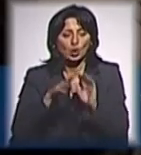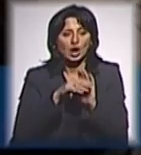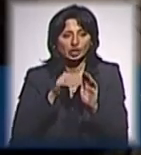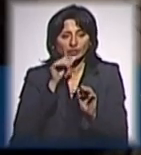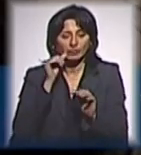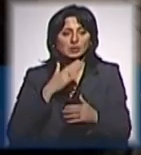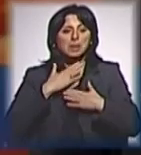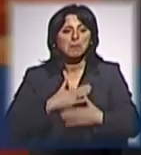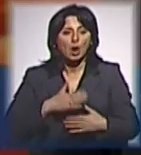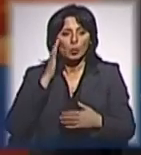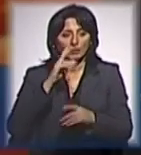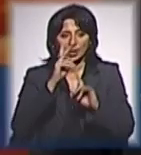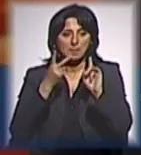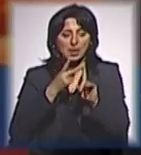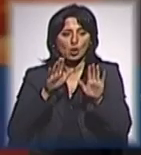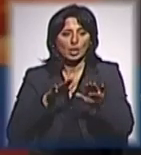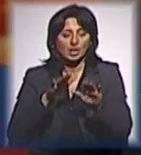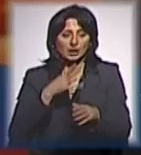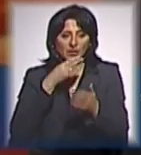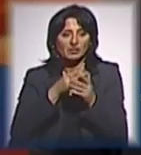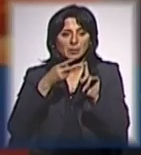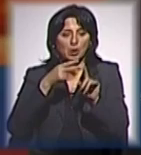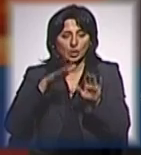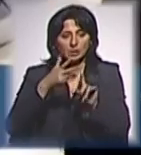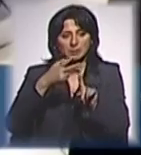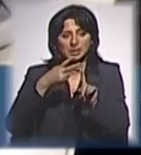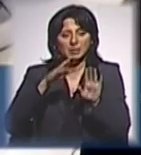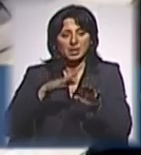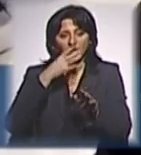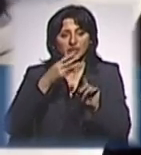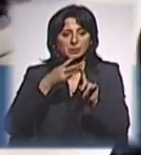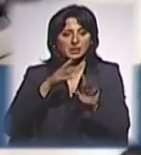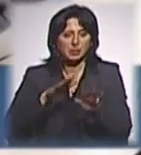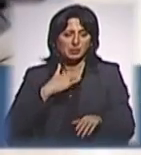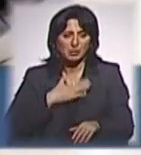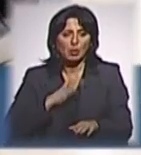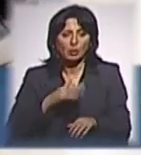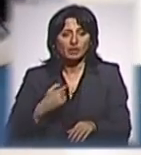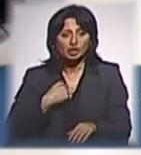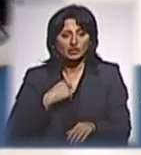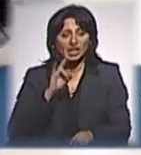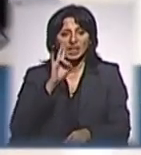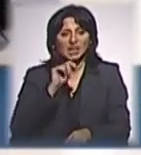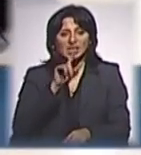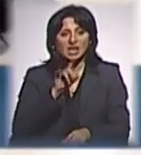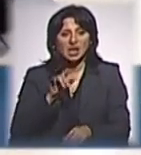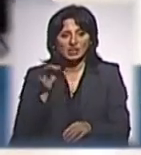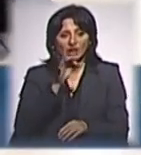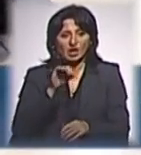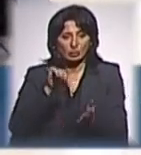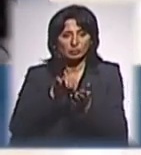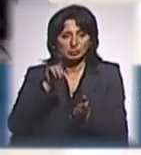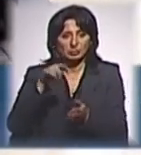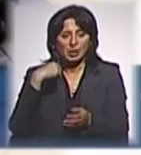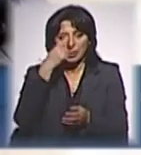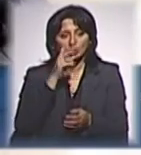არჩევნები, კმაყოფილი იქნება მეორე ადგილი თავისი მეორე ადგილით, მესამე ადგილით თავისი მესამე ადგილით. ჩვენ ნაძალადებში როცა მე ვიღებდი იქ მონაწილეობას